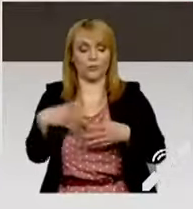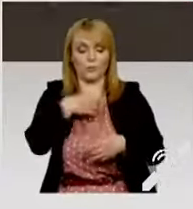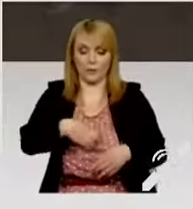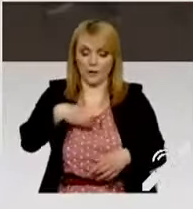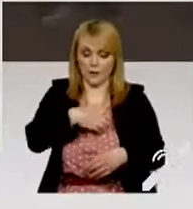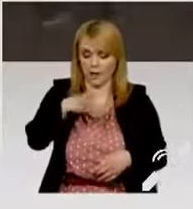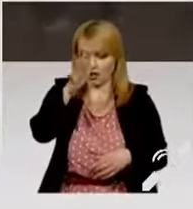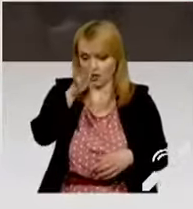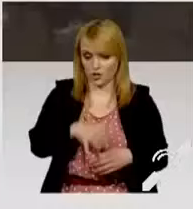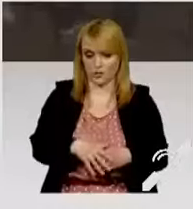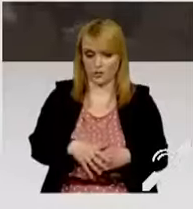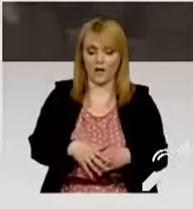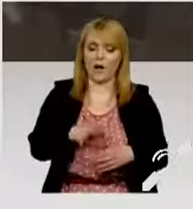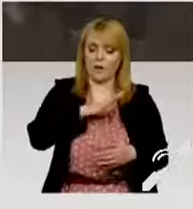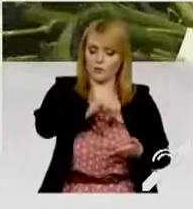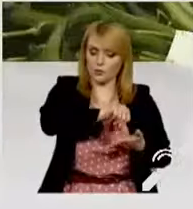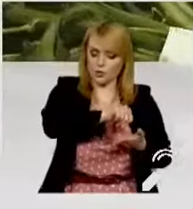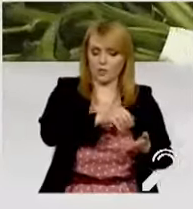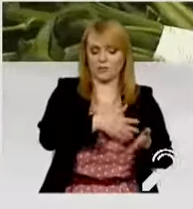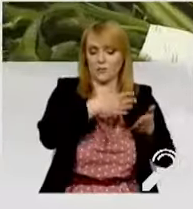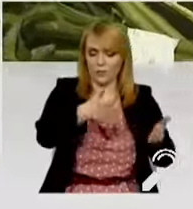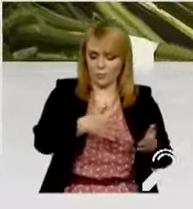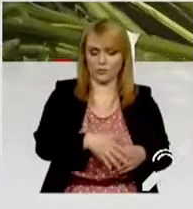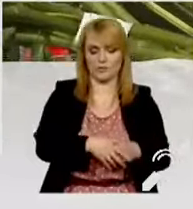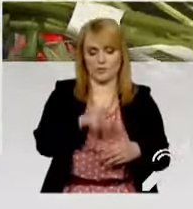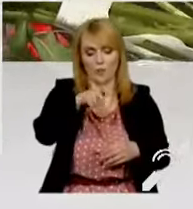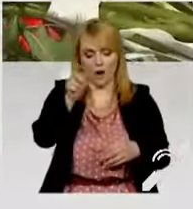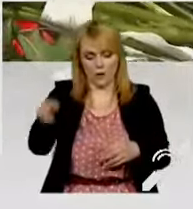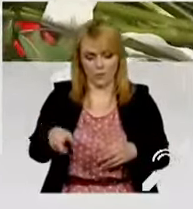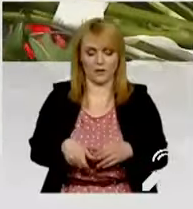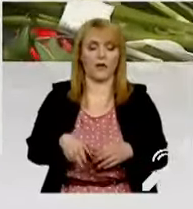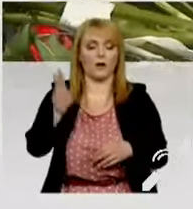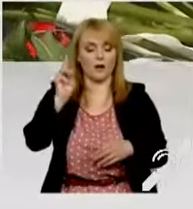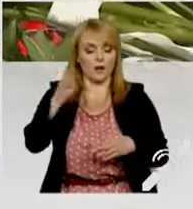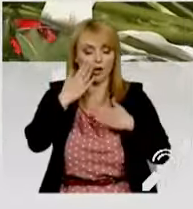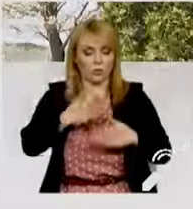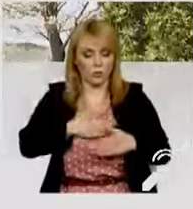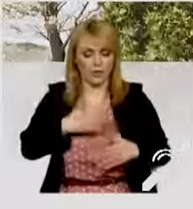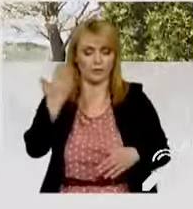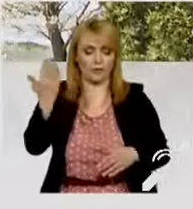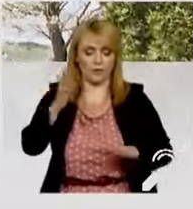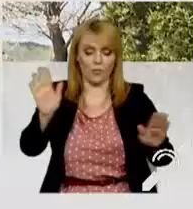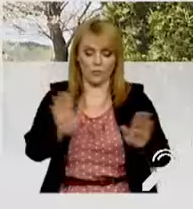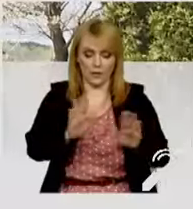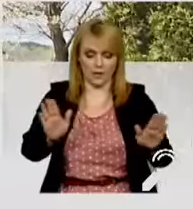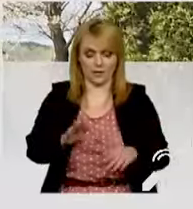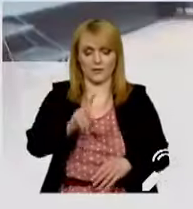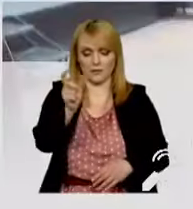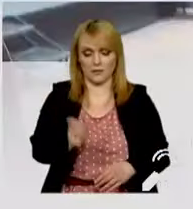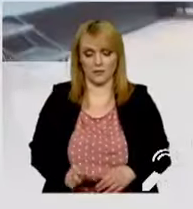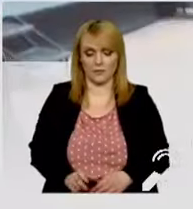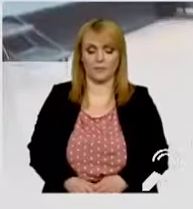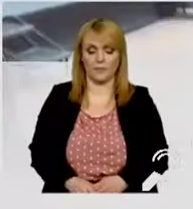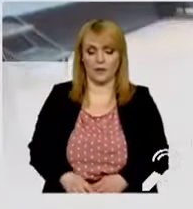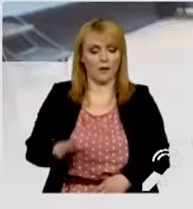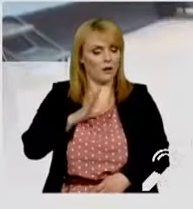cultură, regizori, scriitori, muzicieni, dar și rude, care și-au amintit de talentul și sufletul cald al lui Ion Aldea Teodorovici. Era